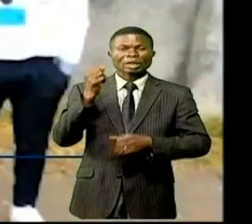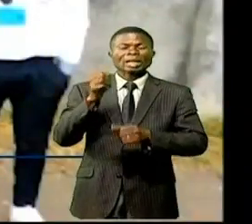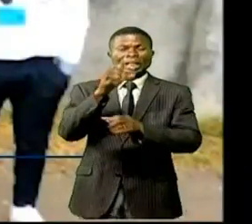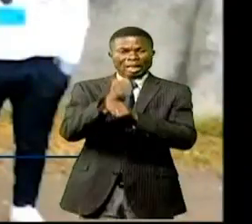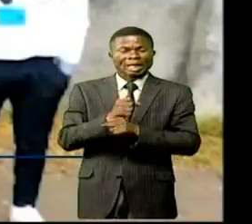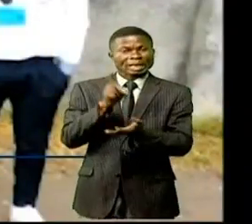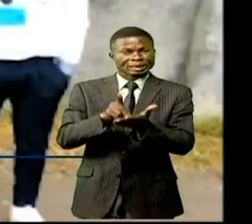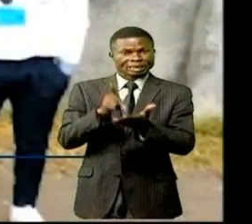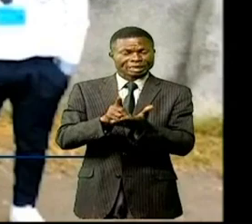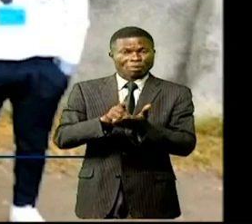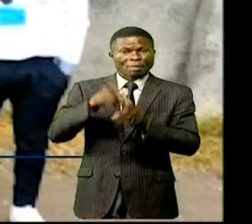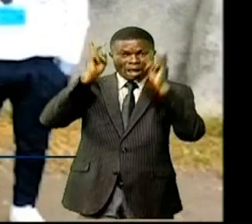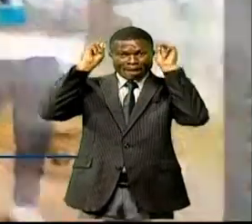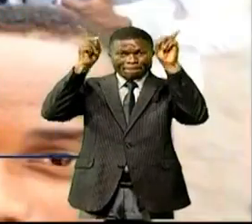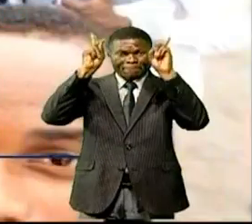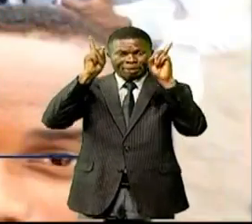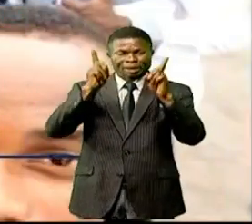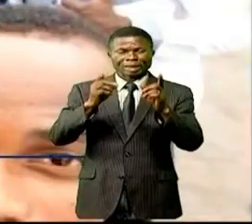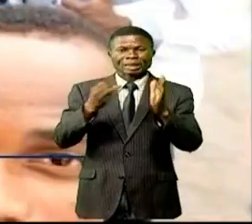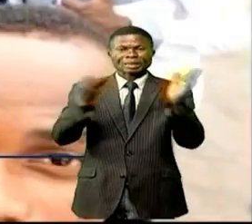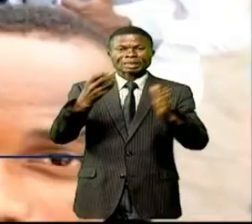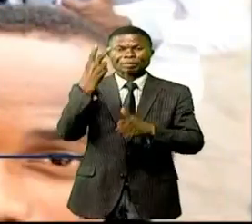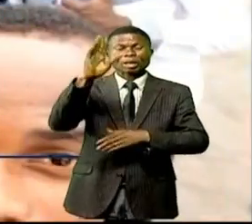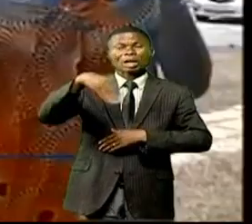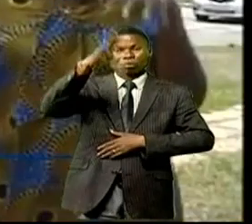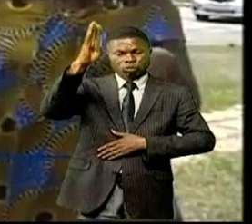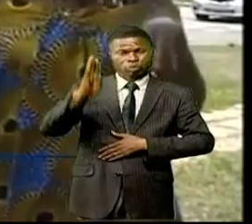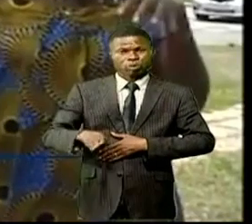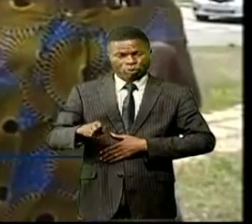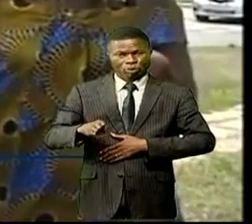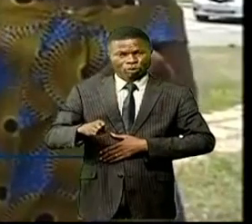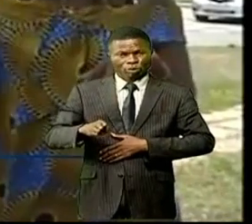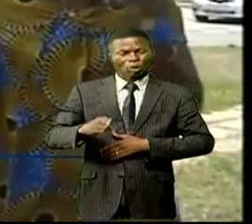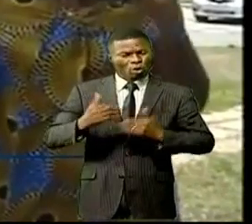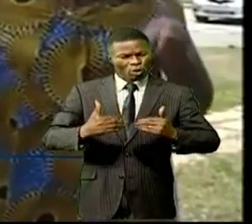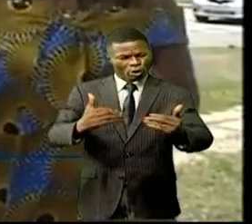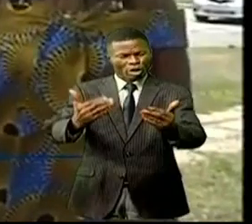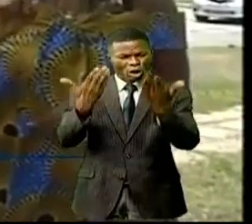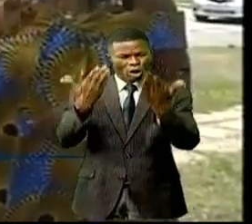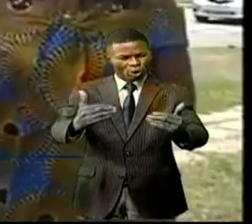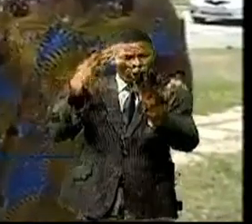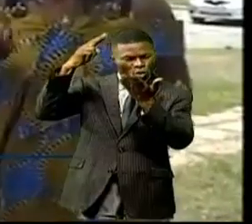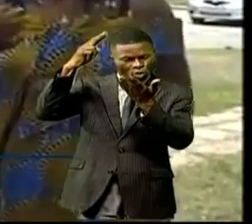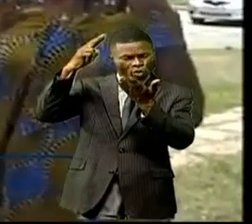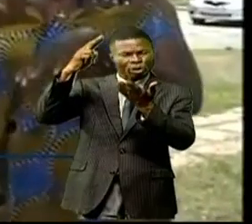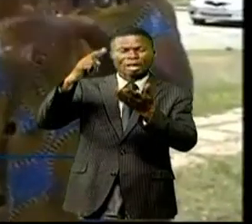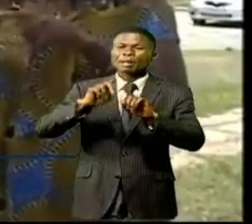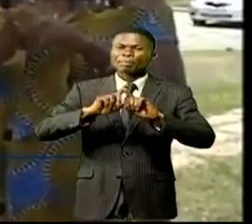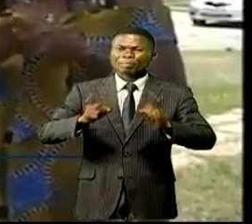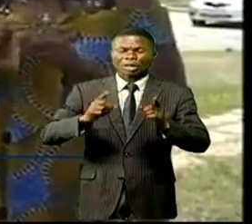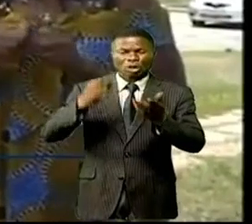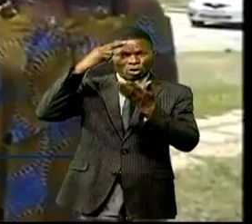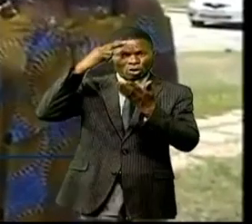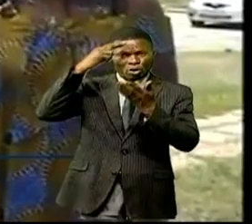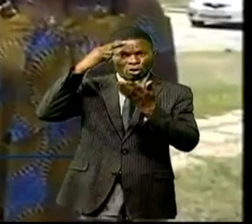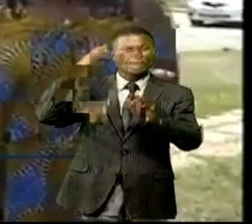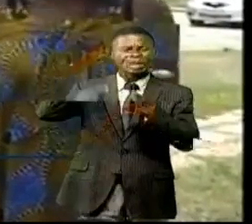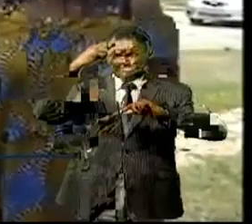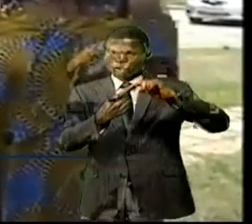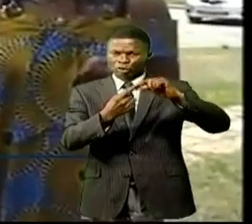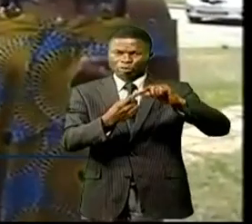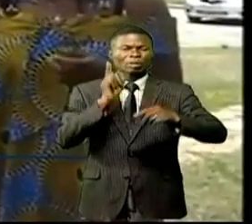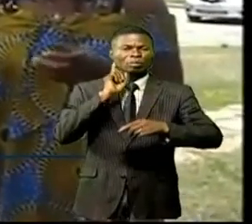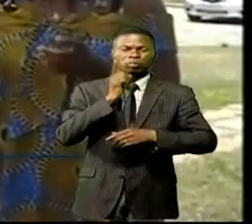d'état en pédagogie avec 72%, qui ne jure que de poursuivre ses études supérieures dans des universités spécialisées pour